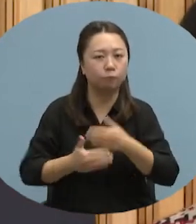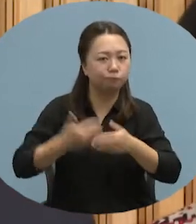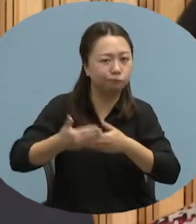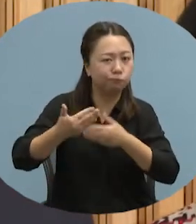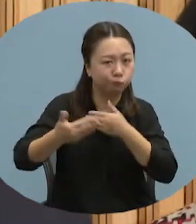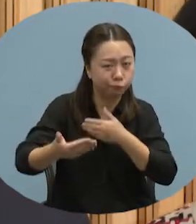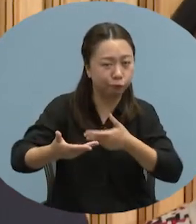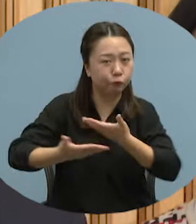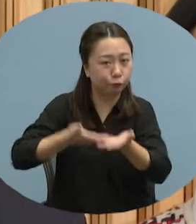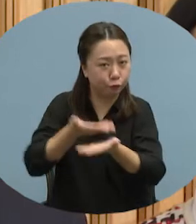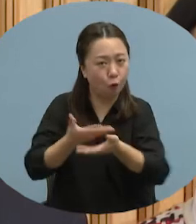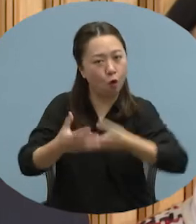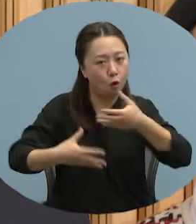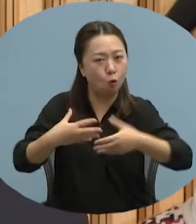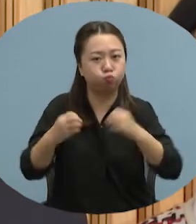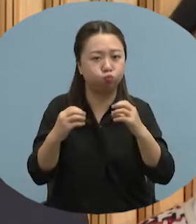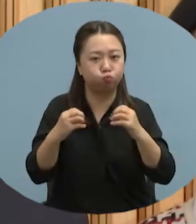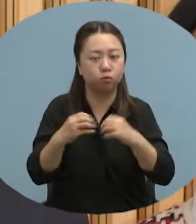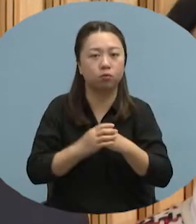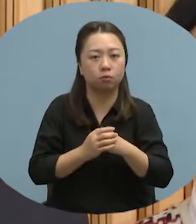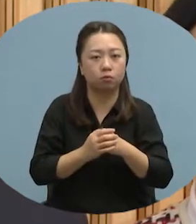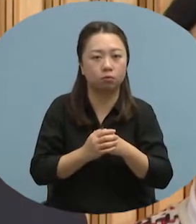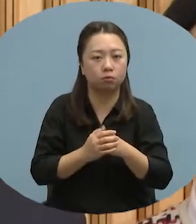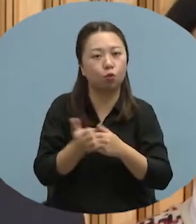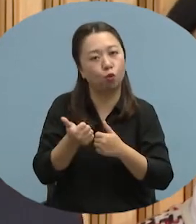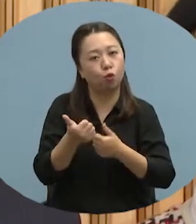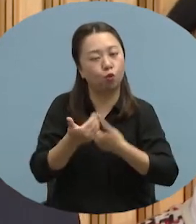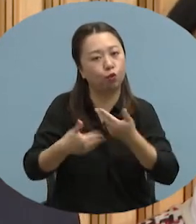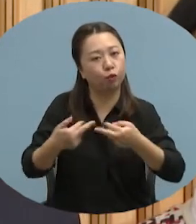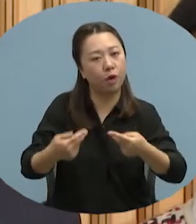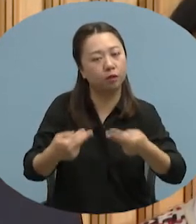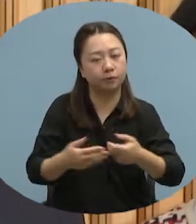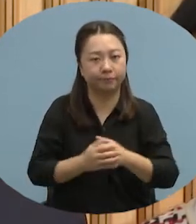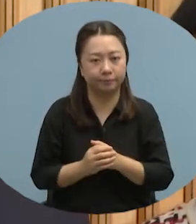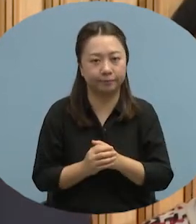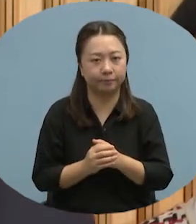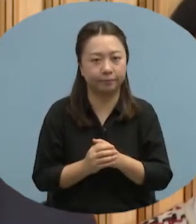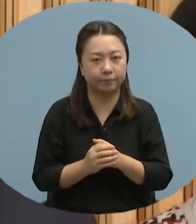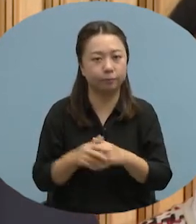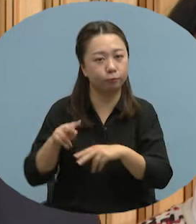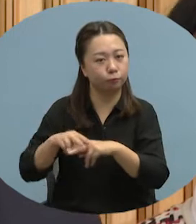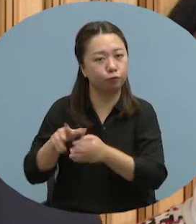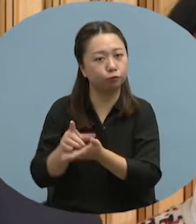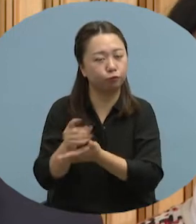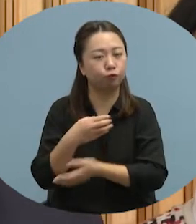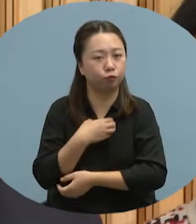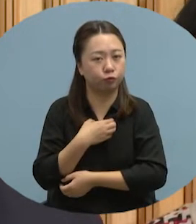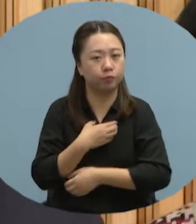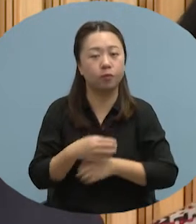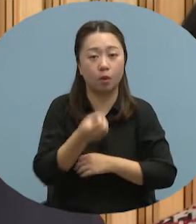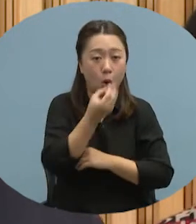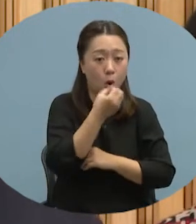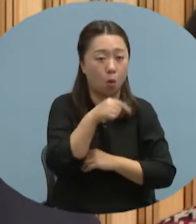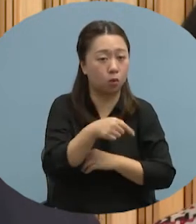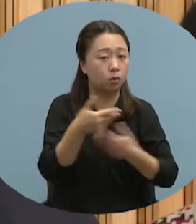復的商議是取得良好的進展。內地的專家認為，香